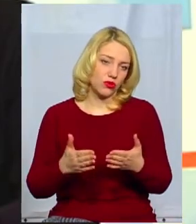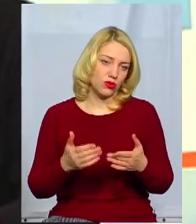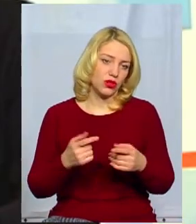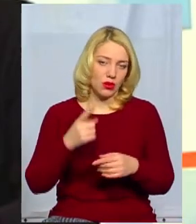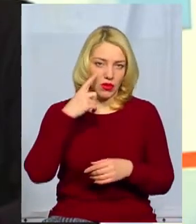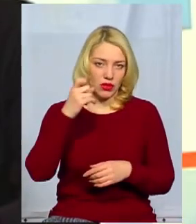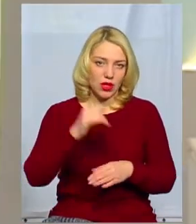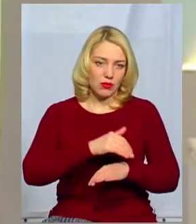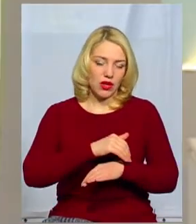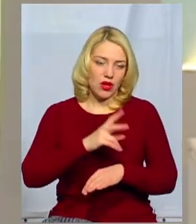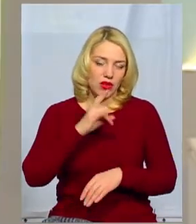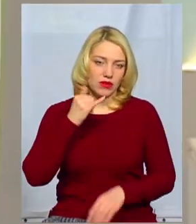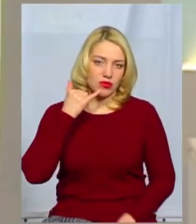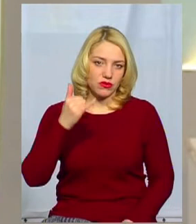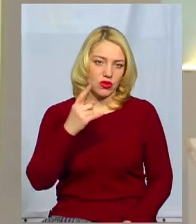лінію 102.